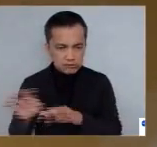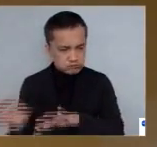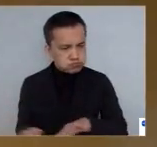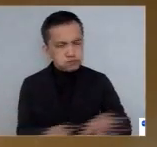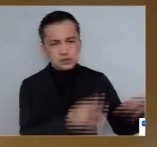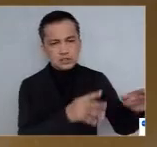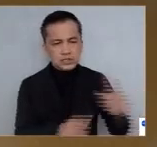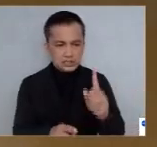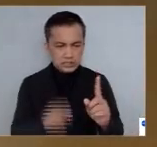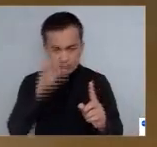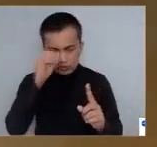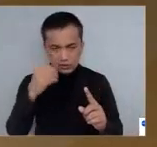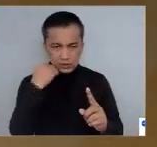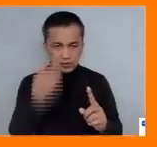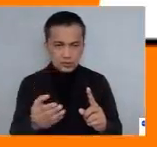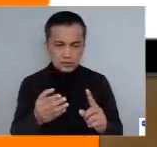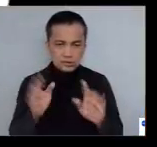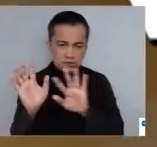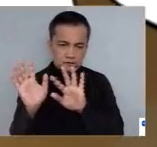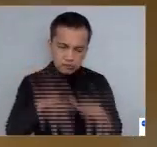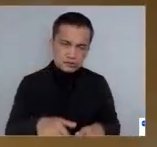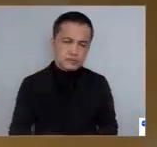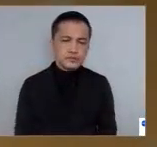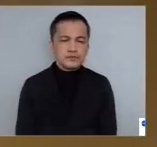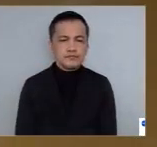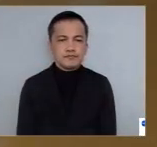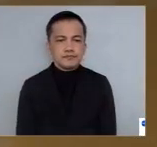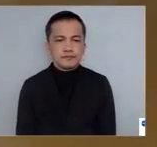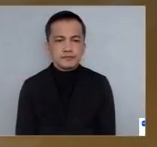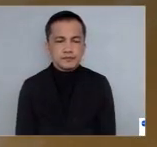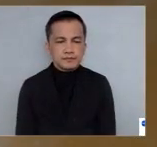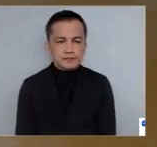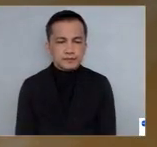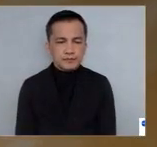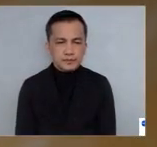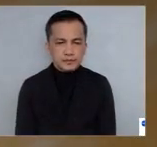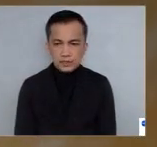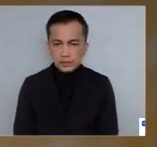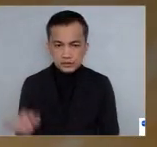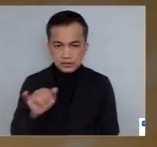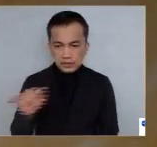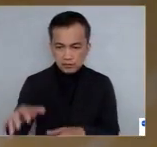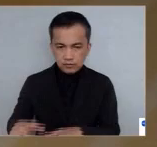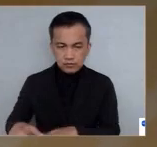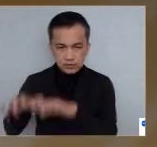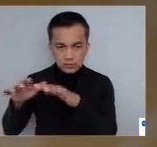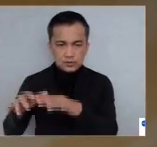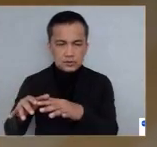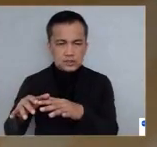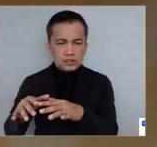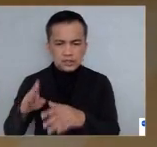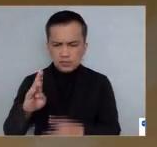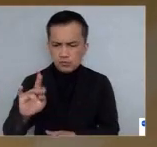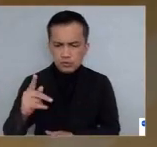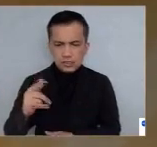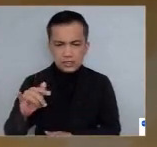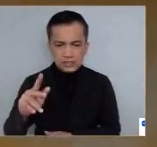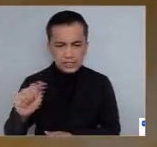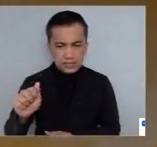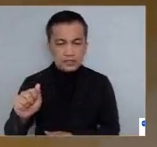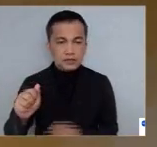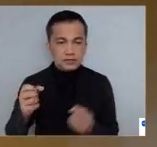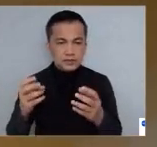matapos mabagsakan ng gumuhong pader matinding bahar rin ang dulot ng bagyo sa Bulgaria dosenang residente ng